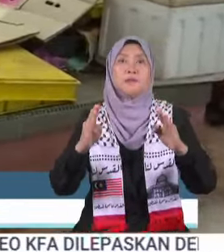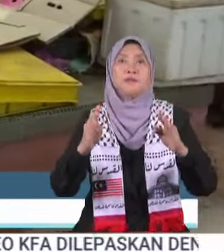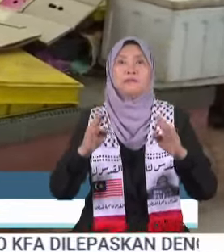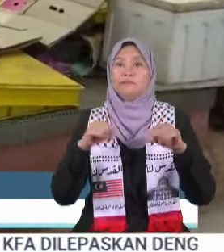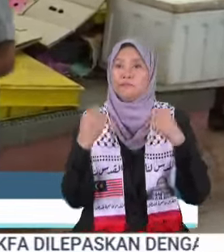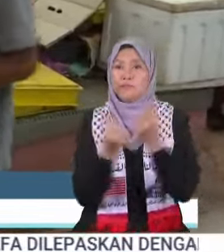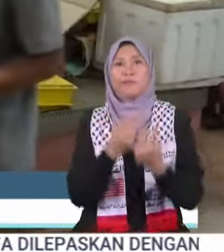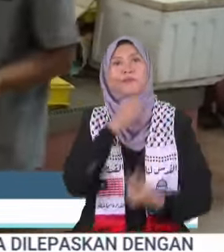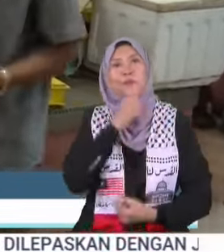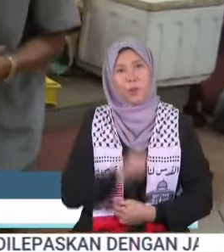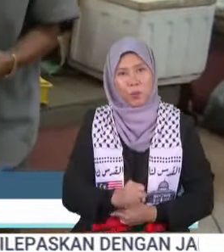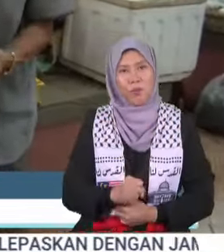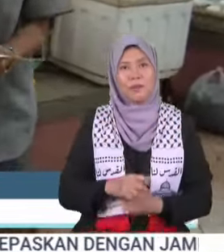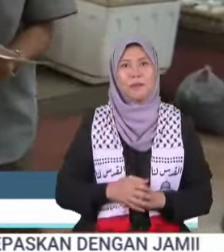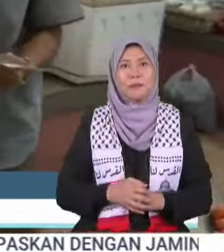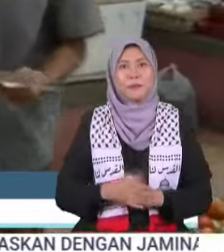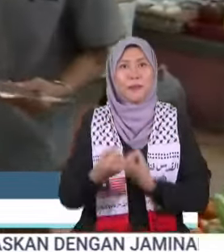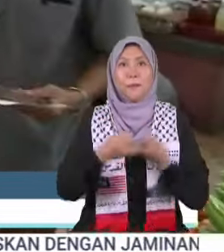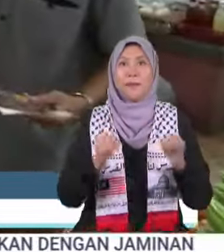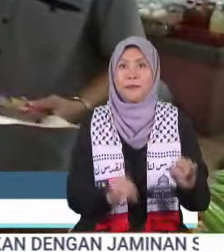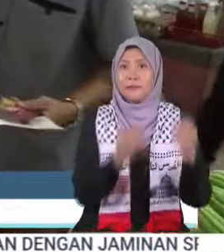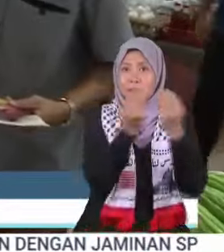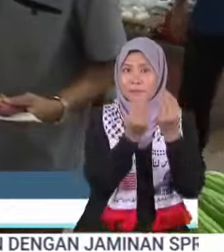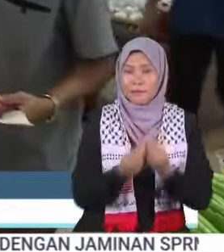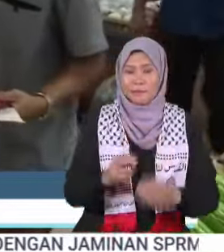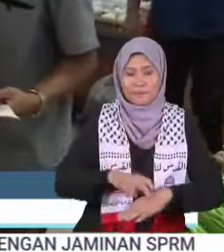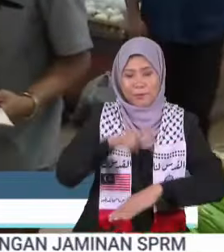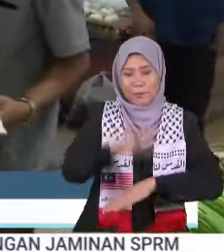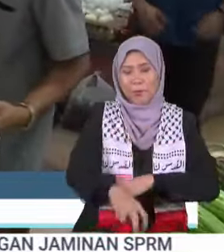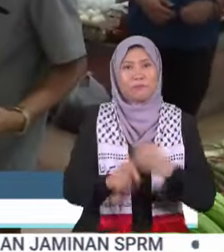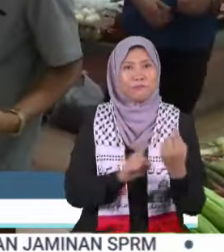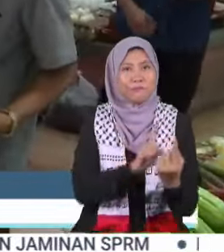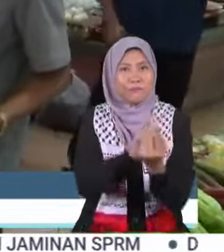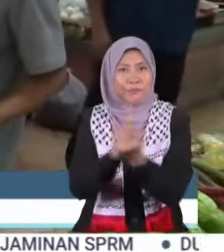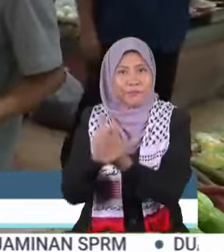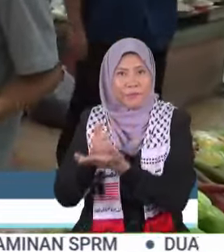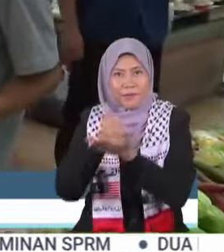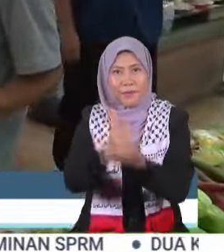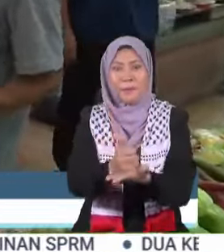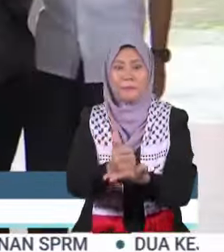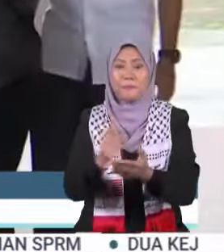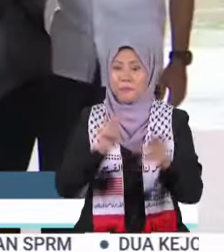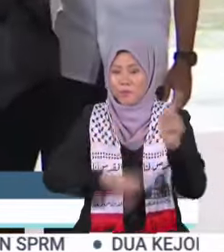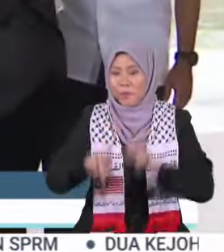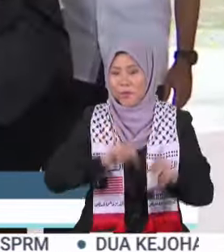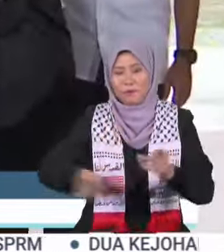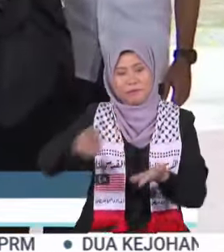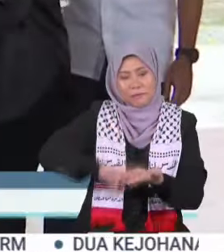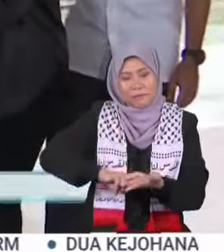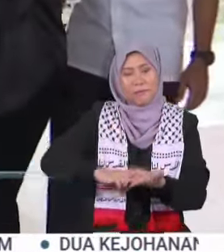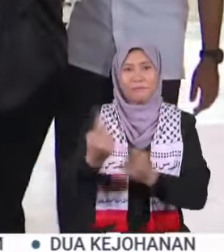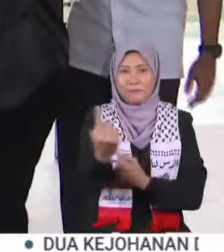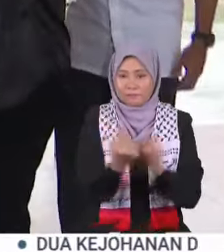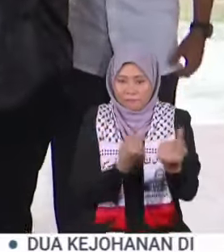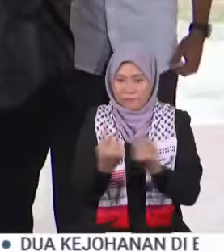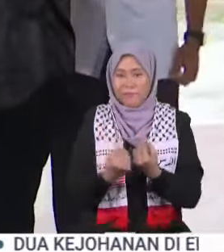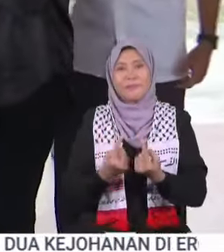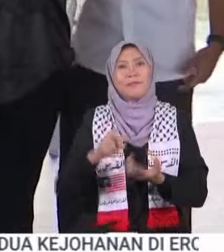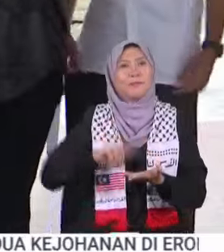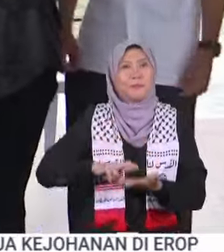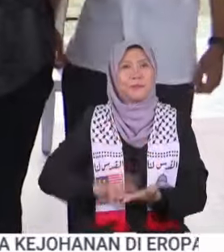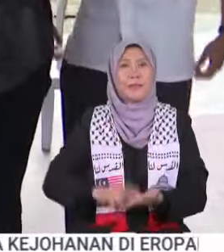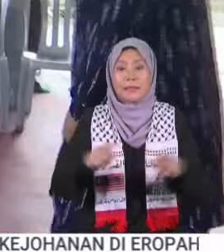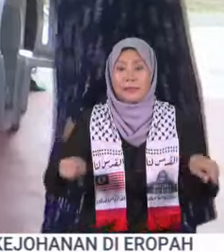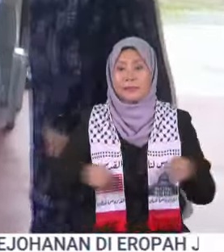berusia Selain itu jabatan perangkaan turun Padang bagi membantu penduduk mendaftarkan diri dalam sistem padu di beberapa